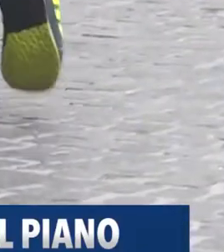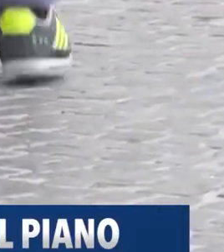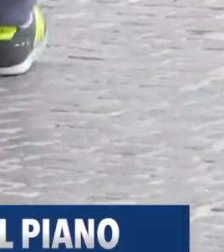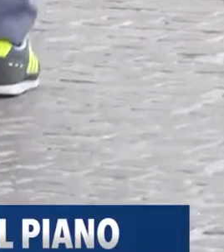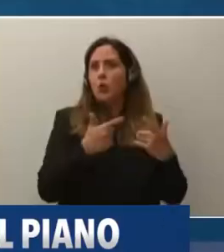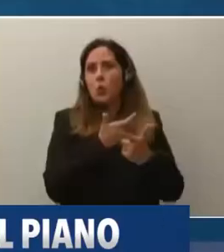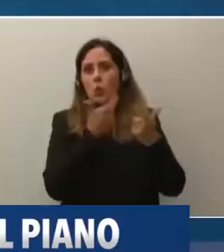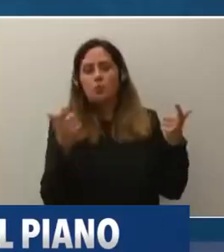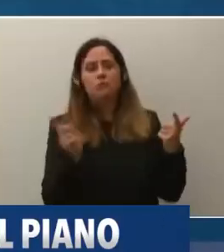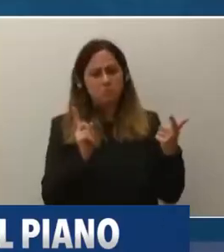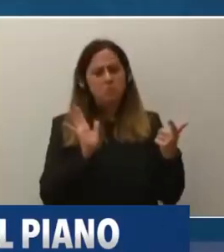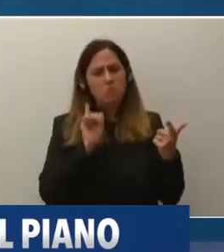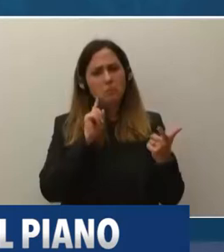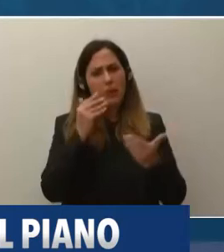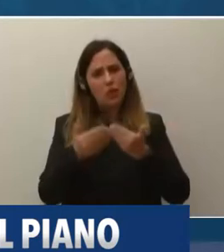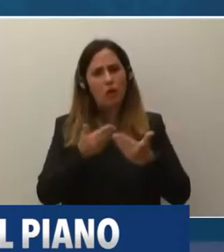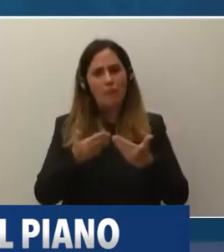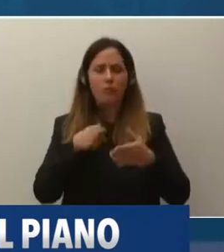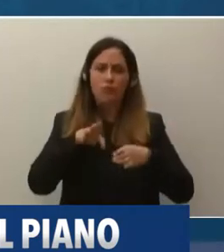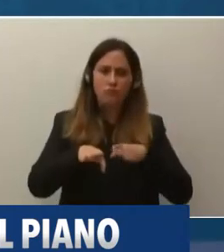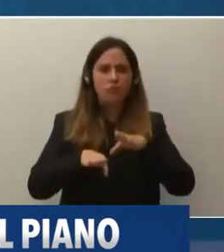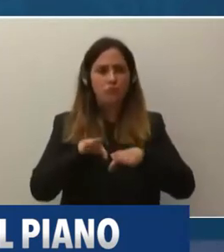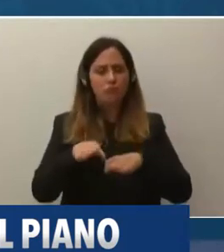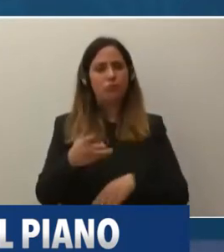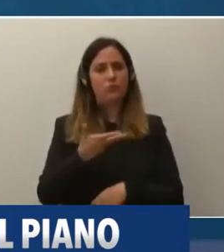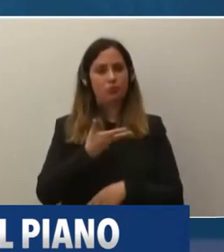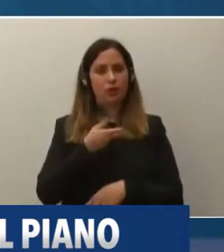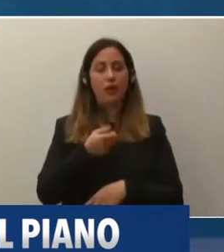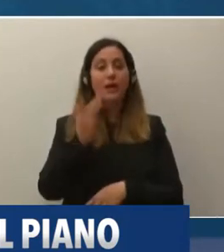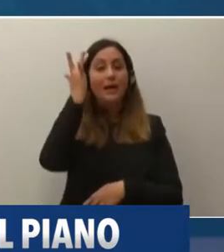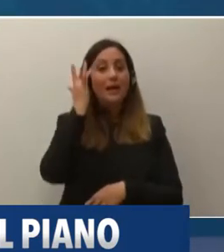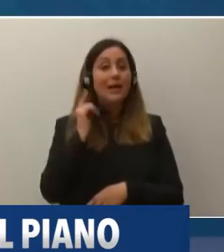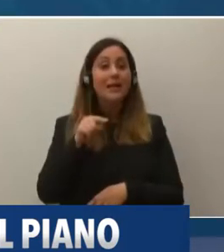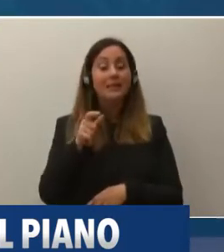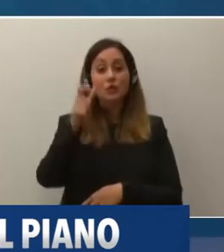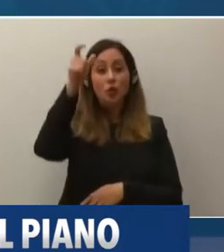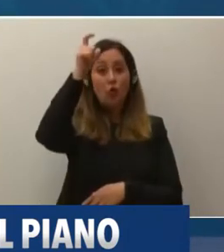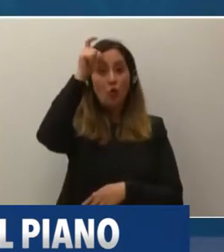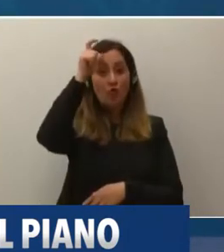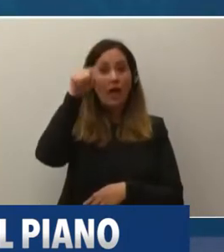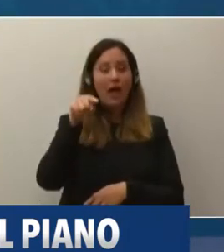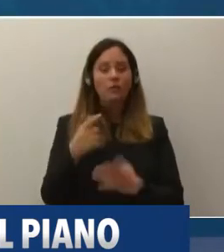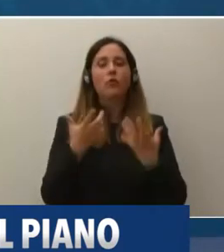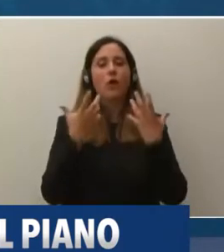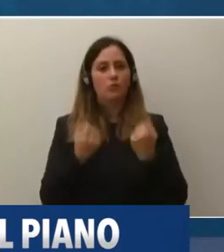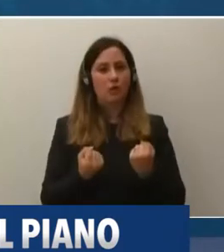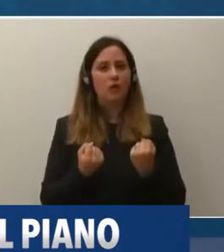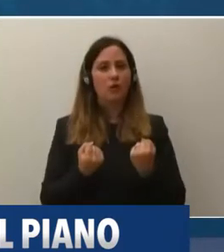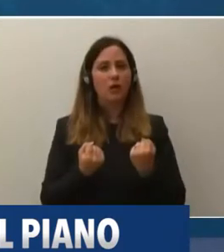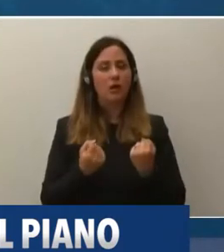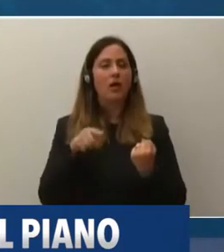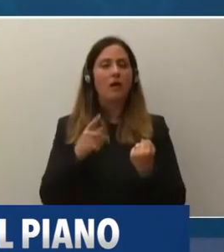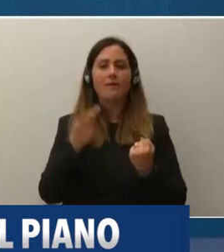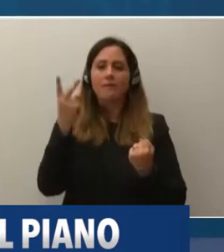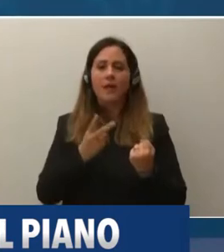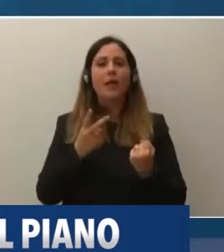spettacoli, eventi sportivi e stabilimenti termali. Gli spostamenti invece saranno concessi tra regioni gialle e poi con un certificato fra